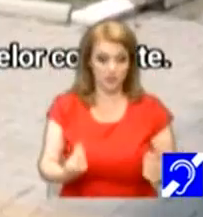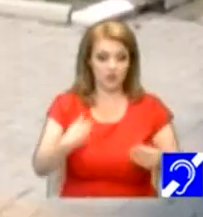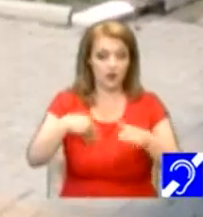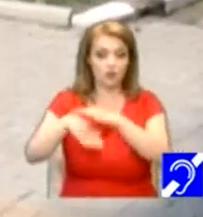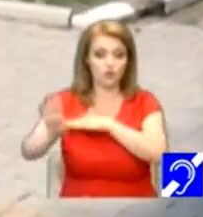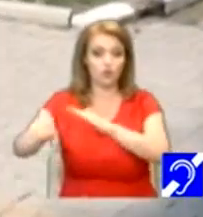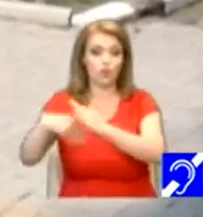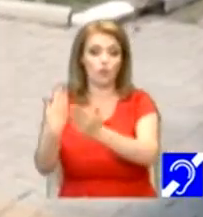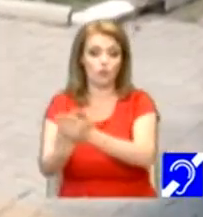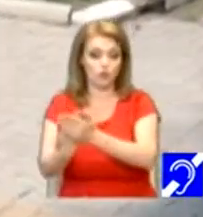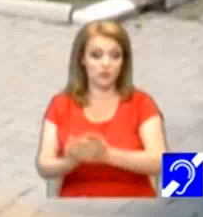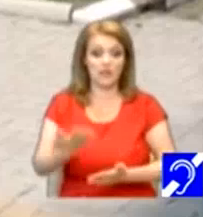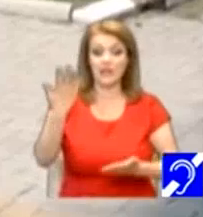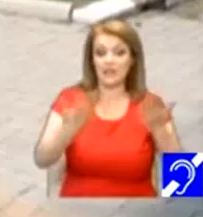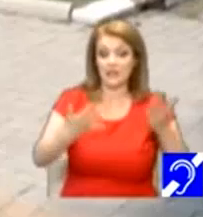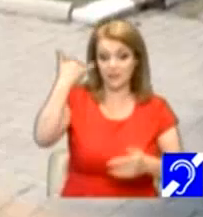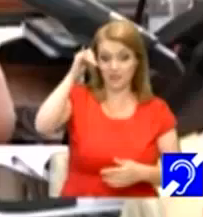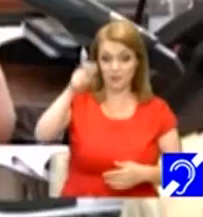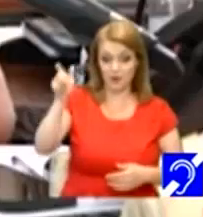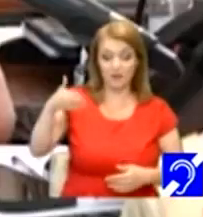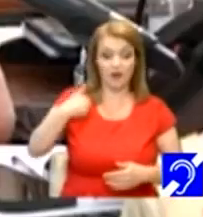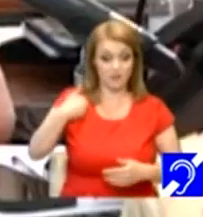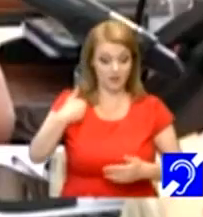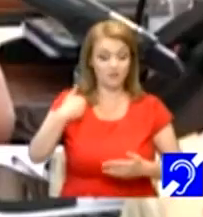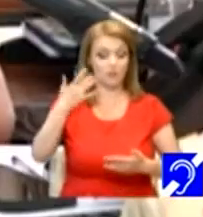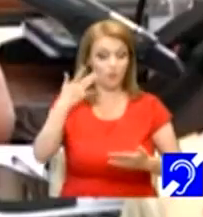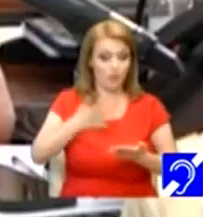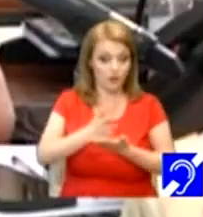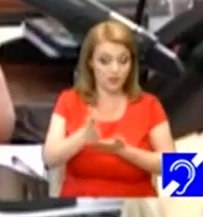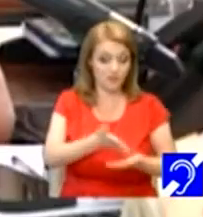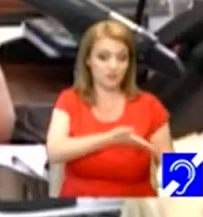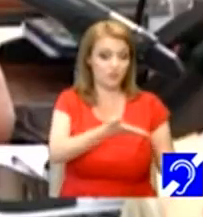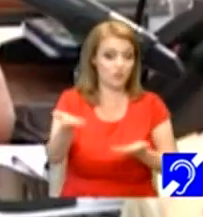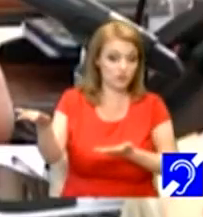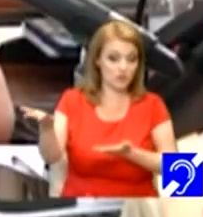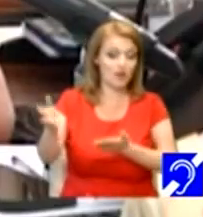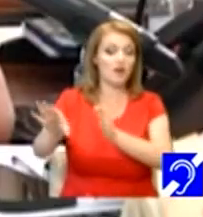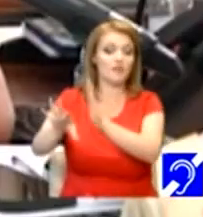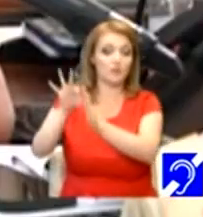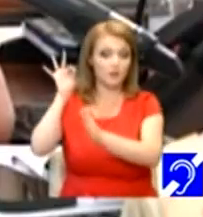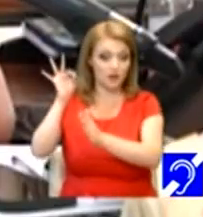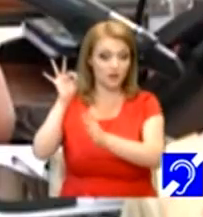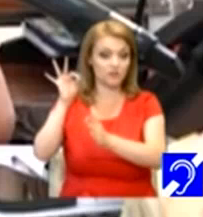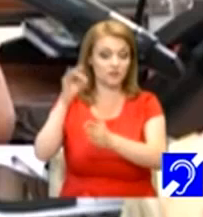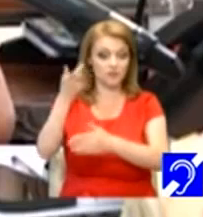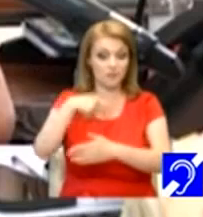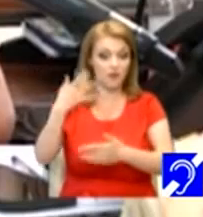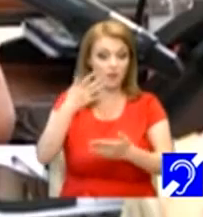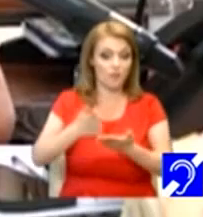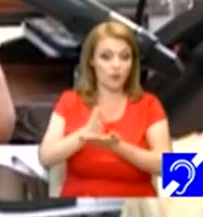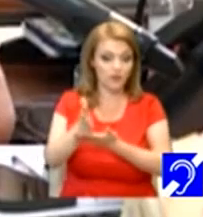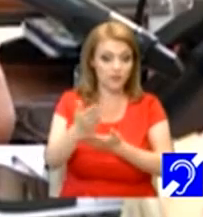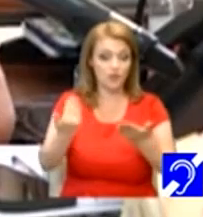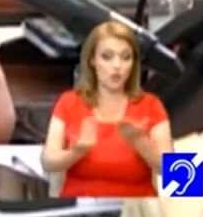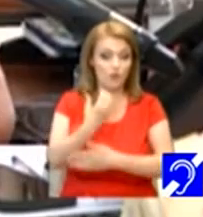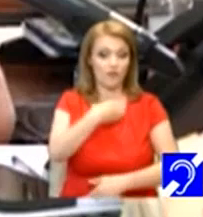в отпуск. Раз бельчане хотят политиков, значит, пусть выбирают себе политика нового